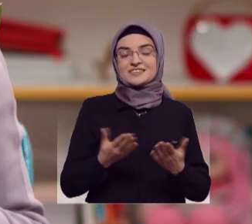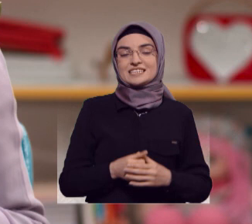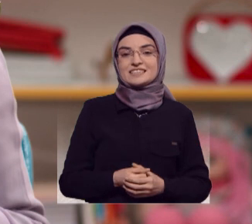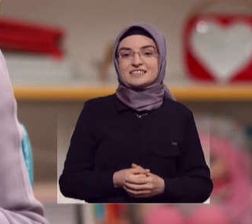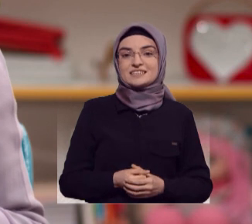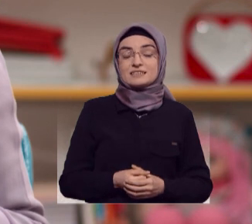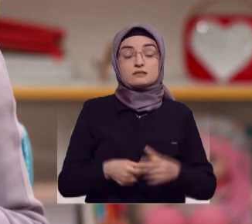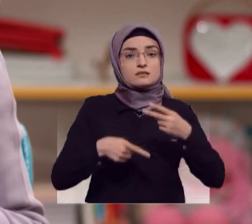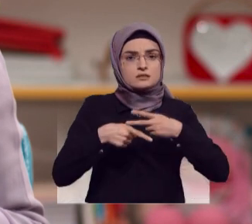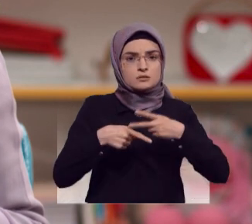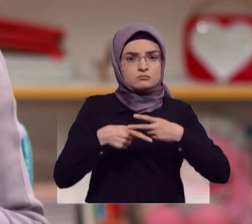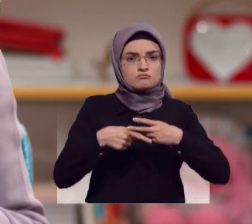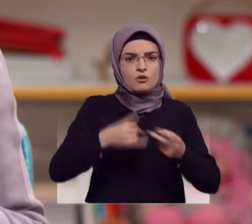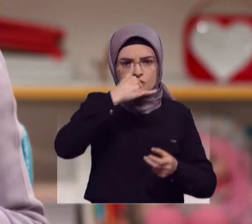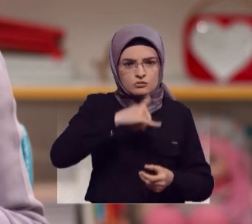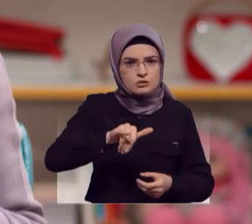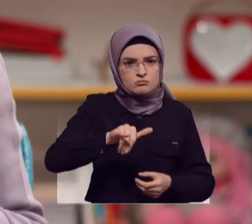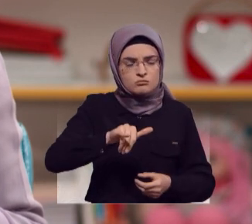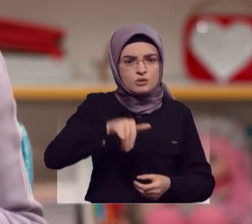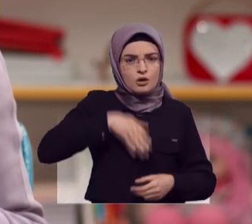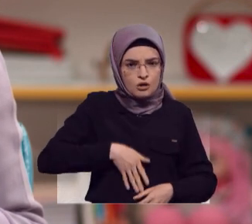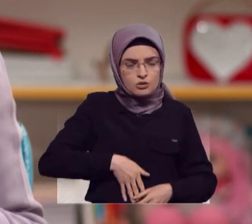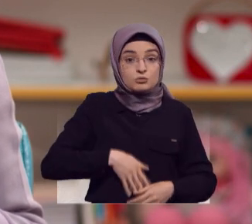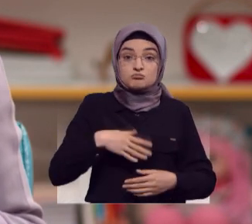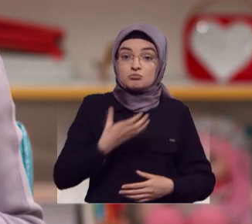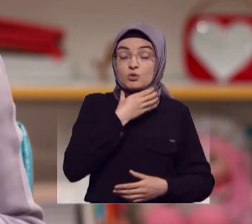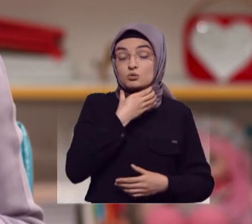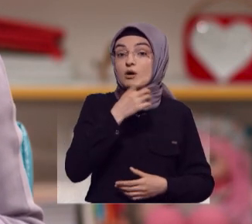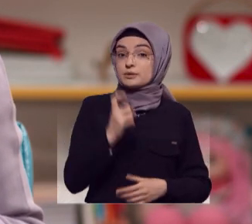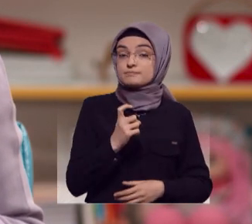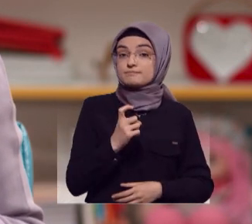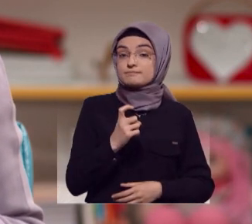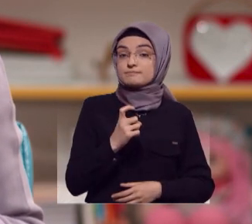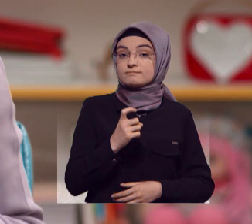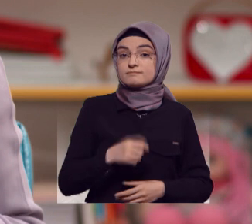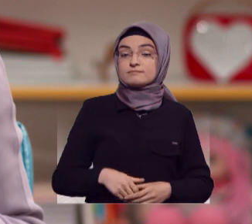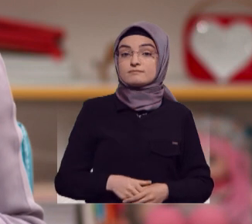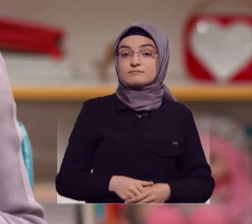Zıp zıp bir fil mi? Kanguru mu? Yoksa kurbağa mı çocuklar?